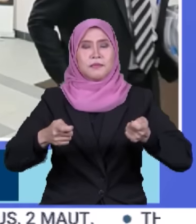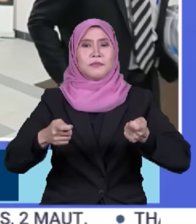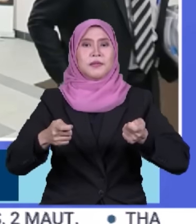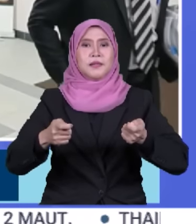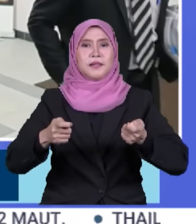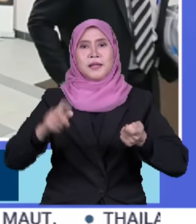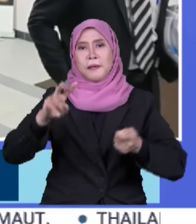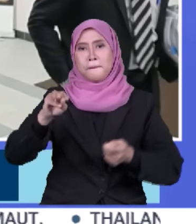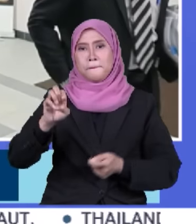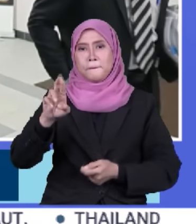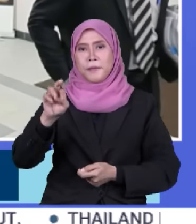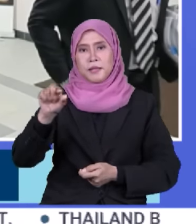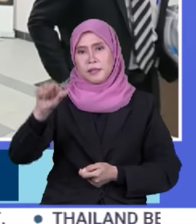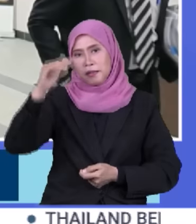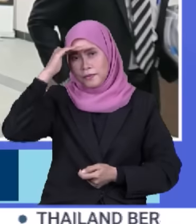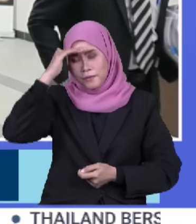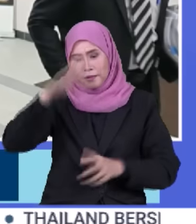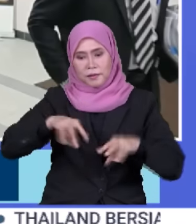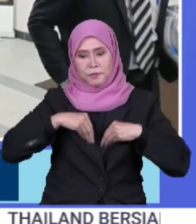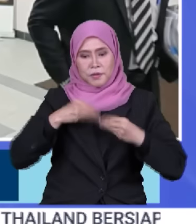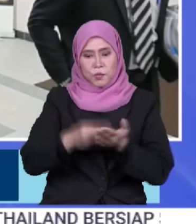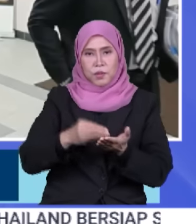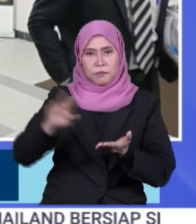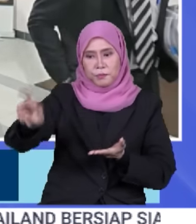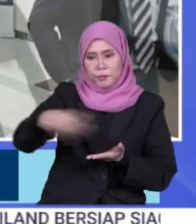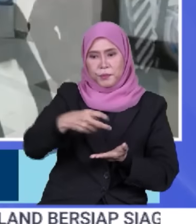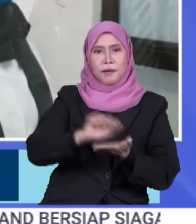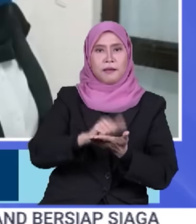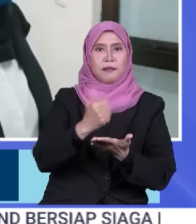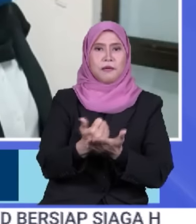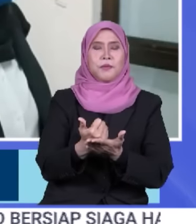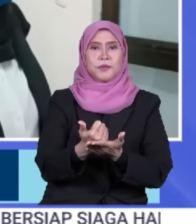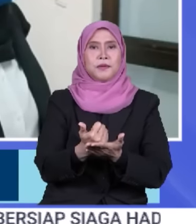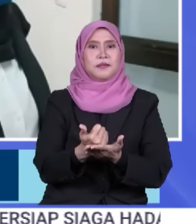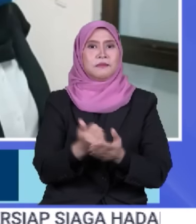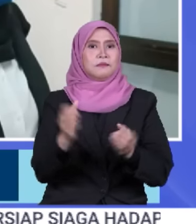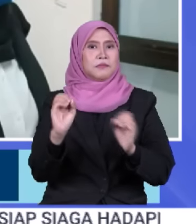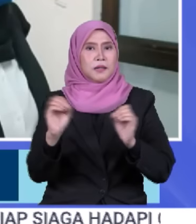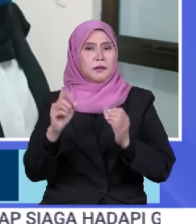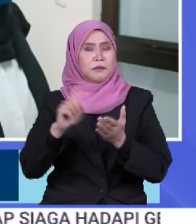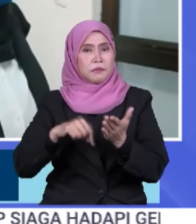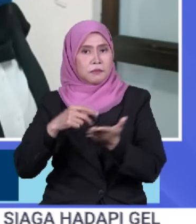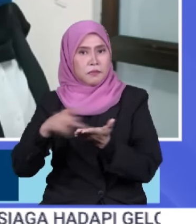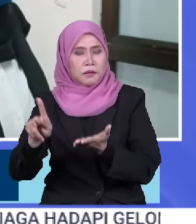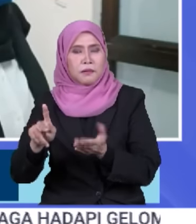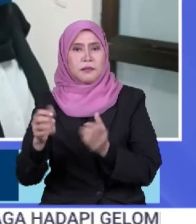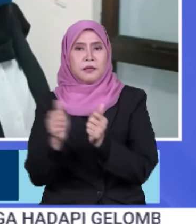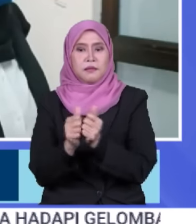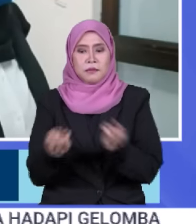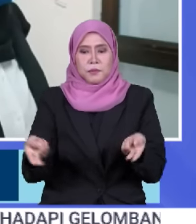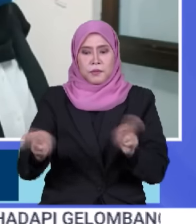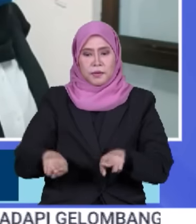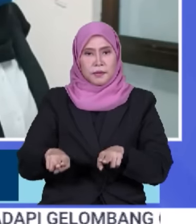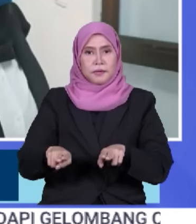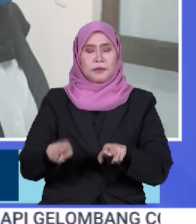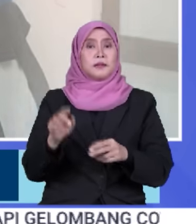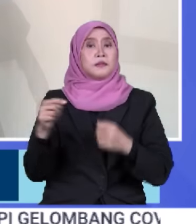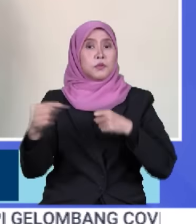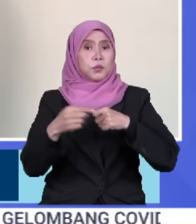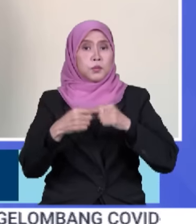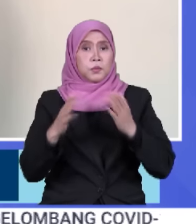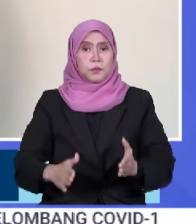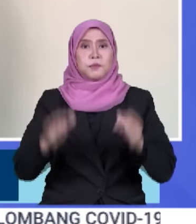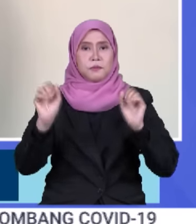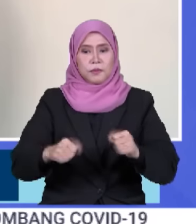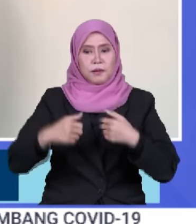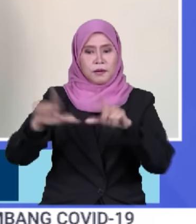JPS Mersing, didakwa menerima wang menerusi akaun bank miliknya tanpa balasan daripada seorang kontraktor. Tertuduh dibenar